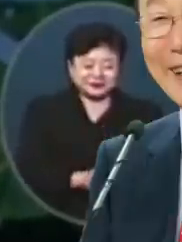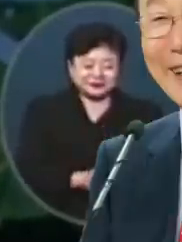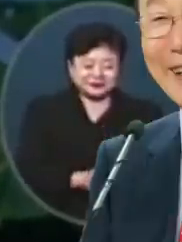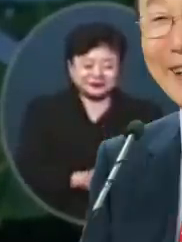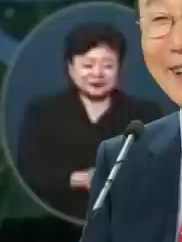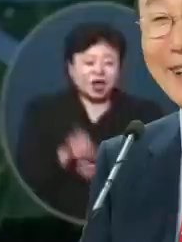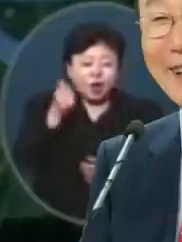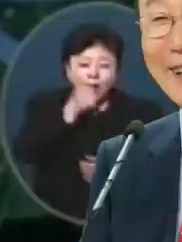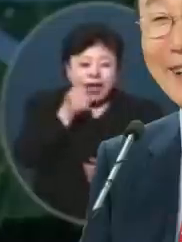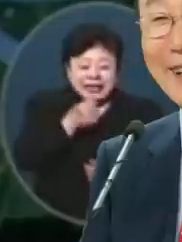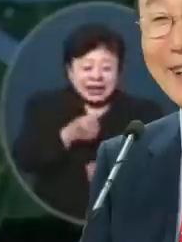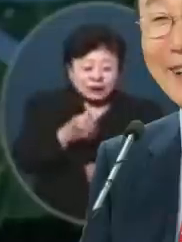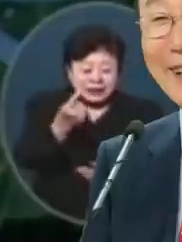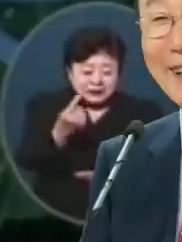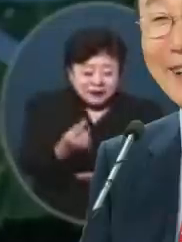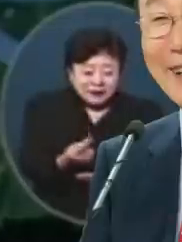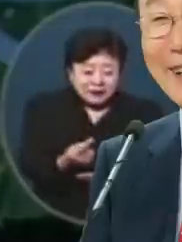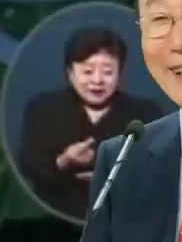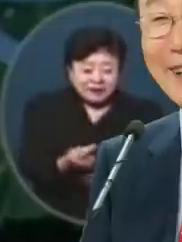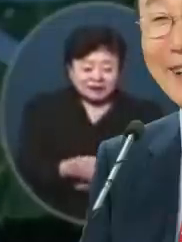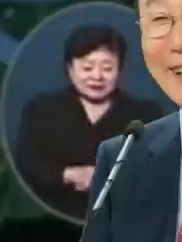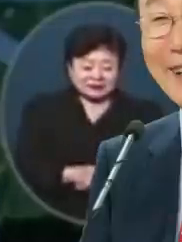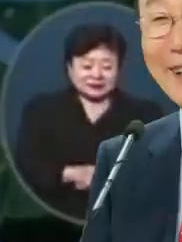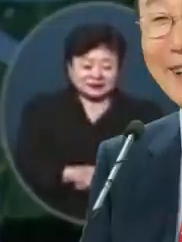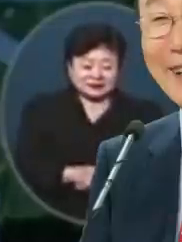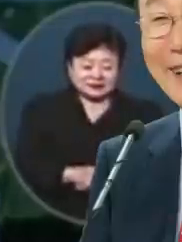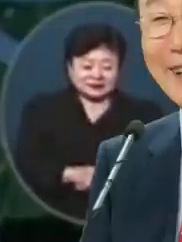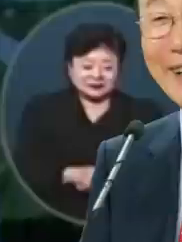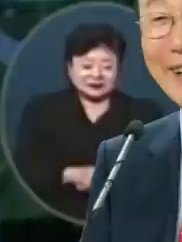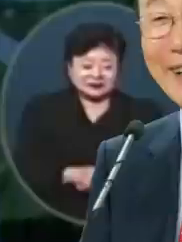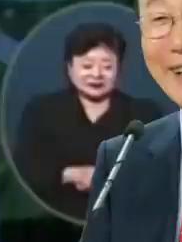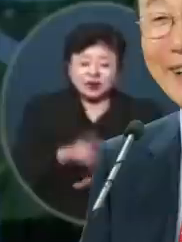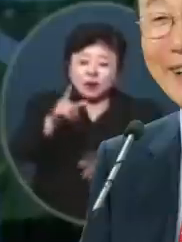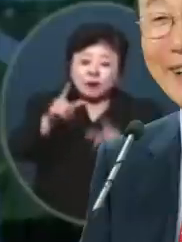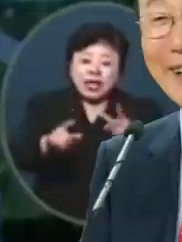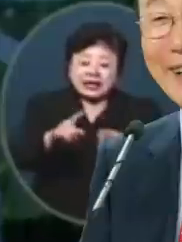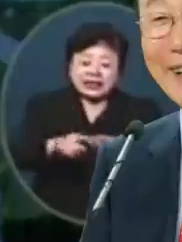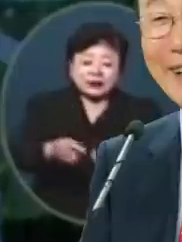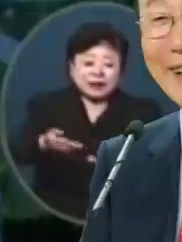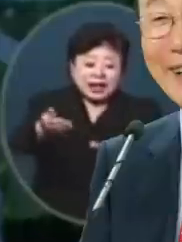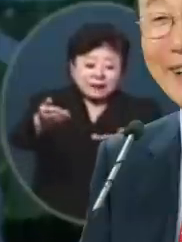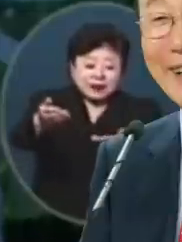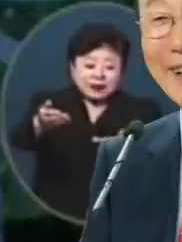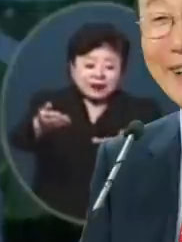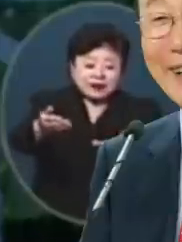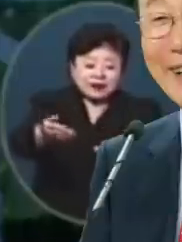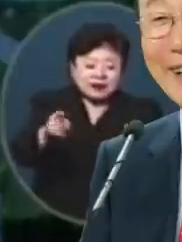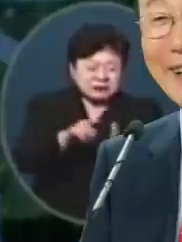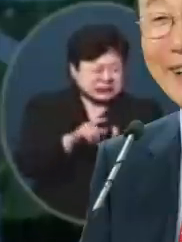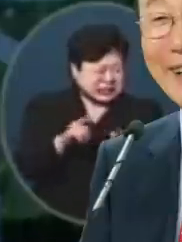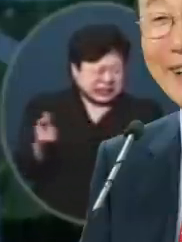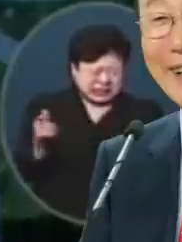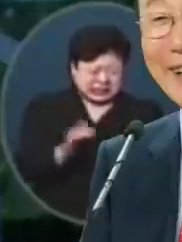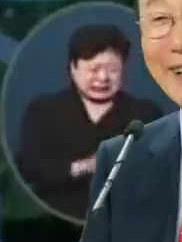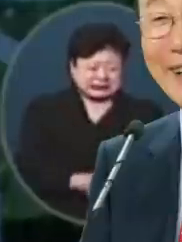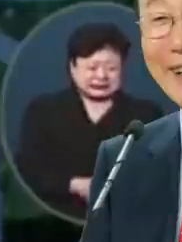고양이를 갖다 놓고 이게 내 형상과 모양이라고 한다고 누가 믿을 사람이 있겠습니까?